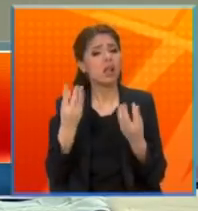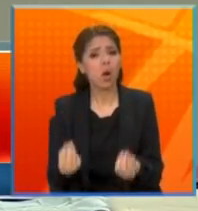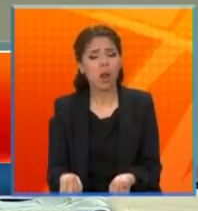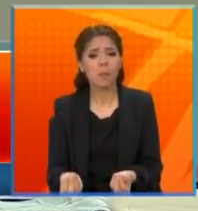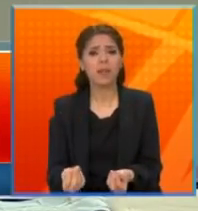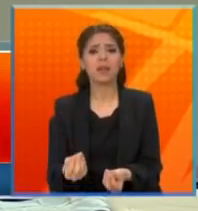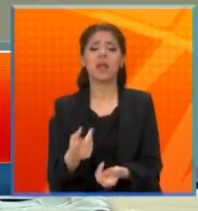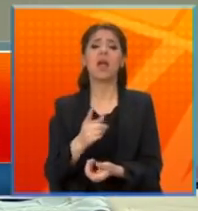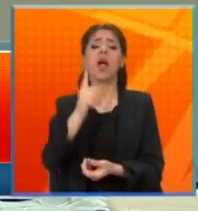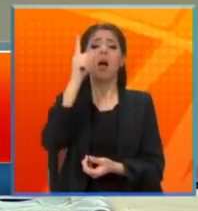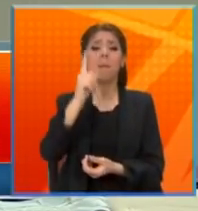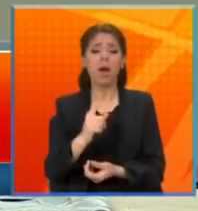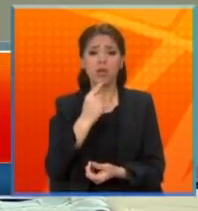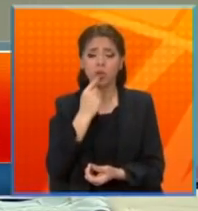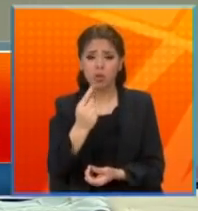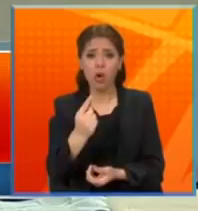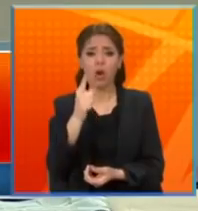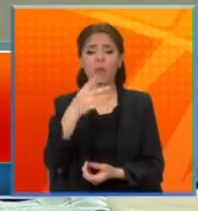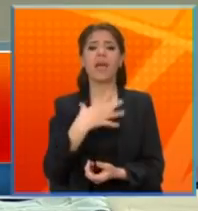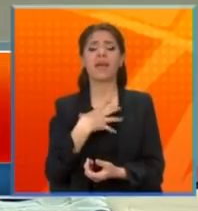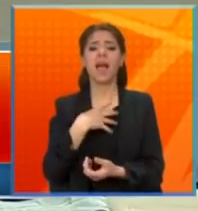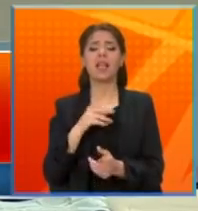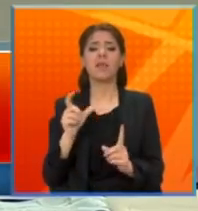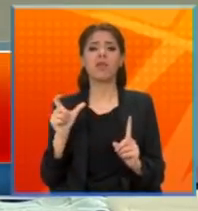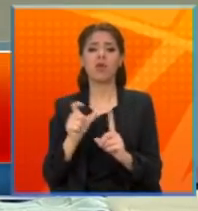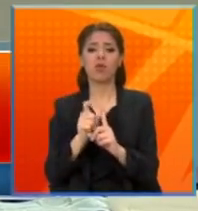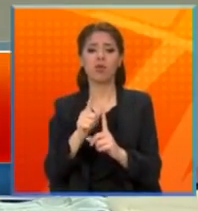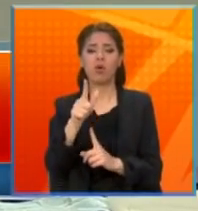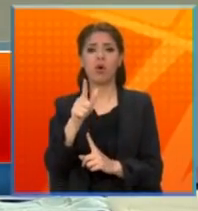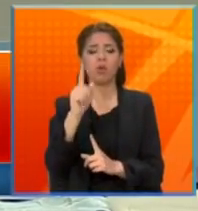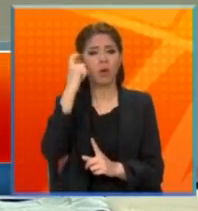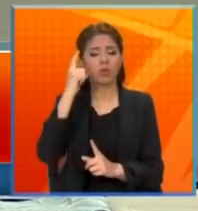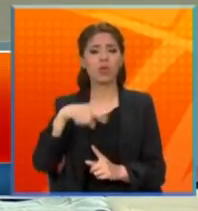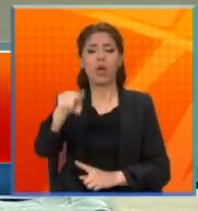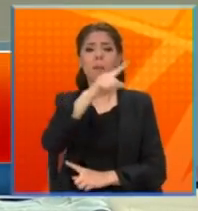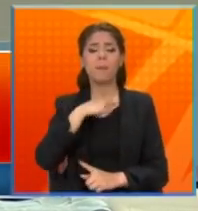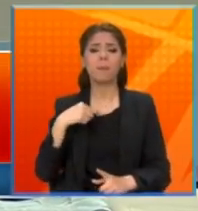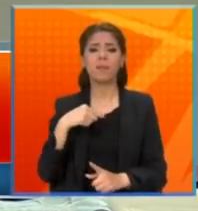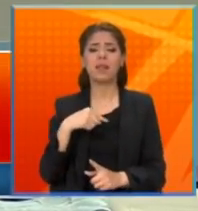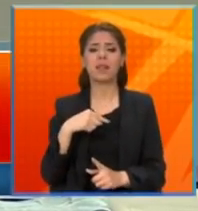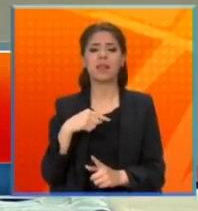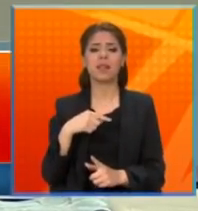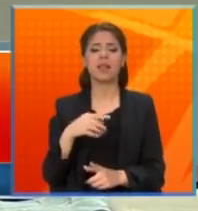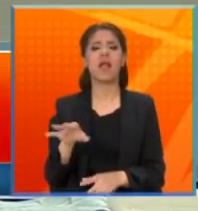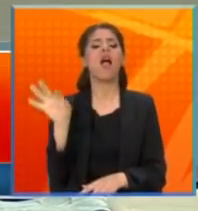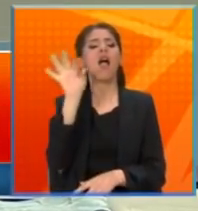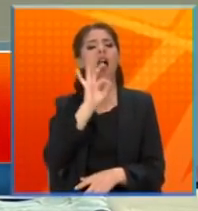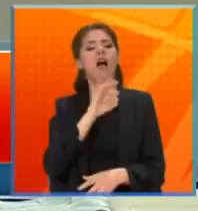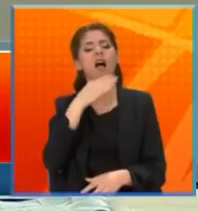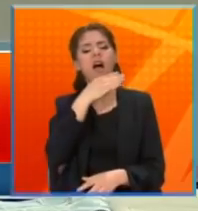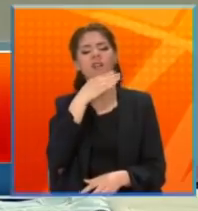başlarda gösterdiğimiz kendimizi koruma refleksi bizi her şeye rağmen avantajlı